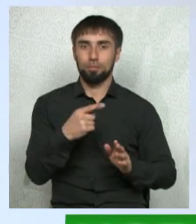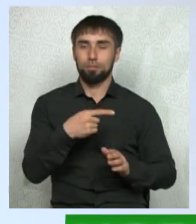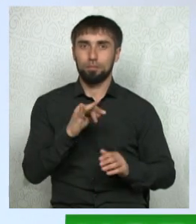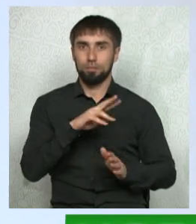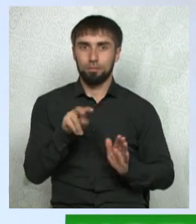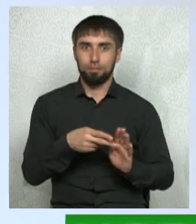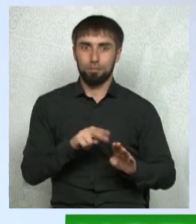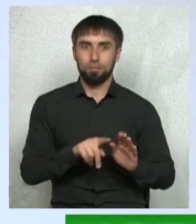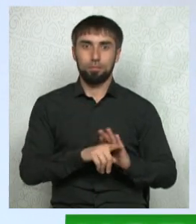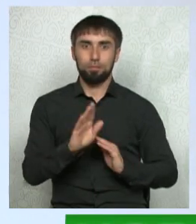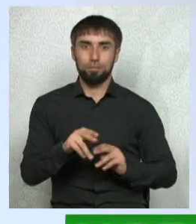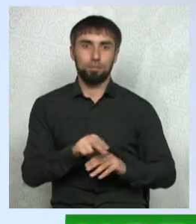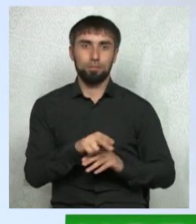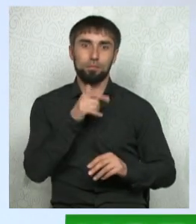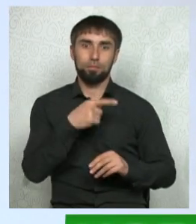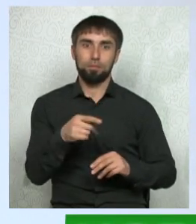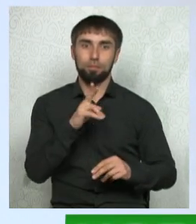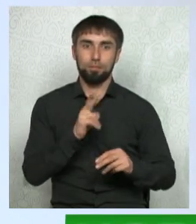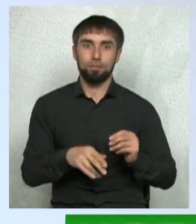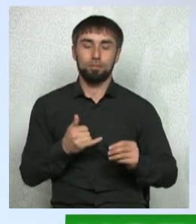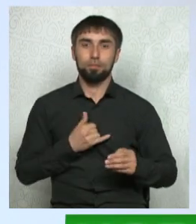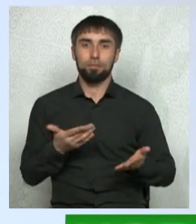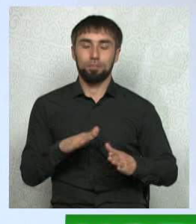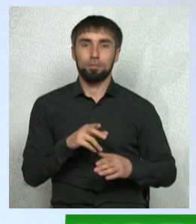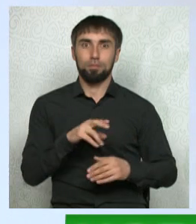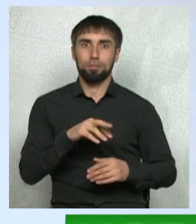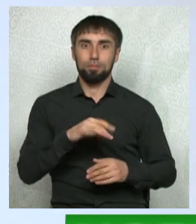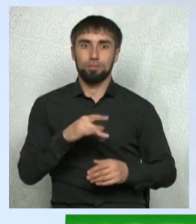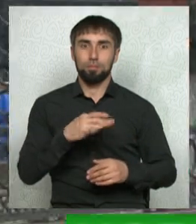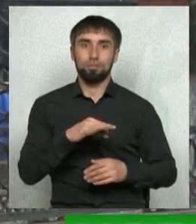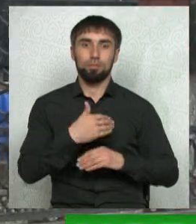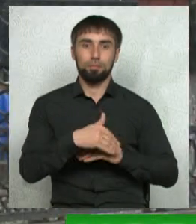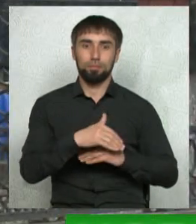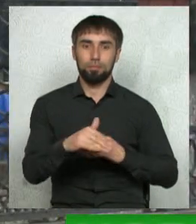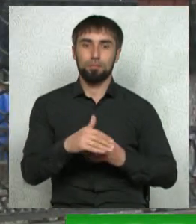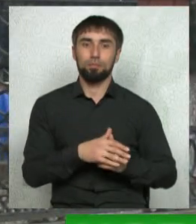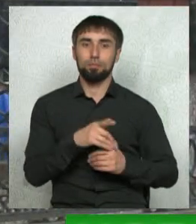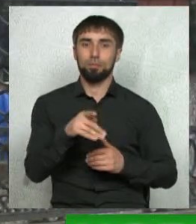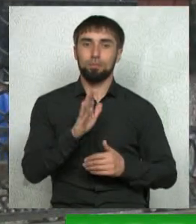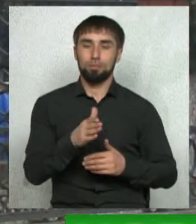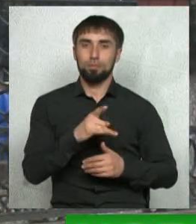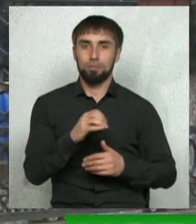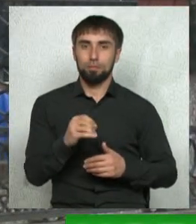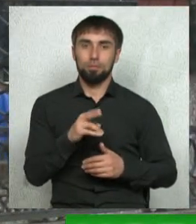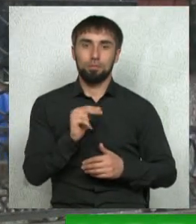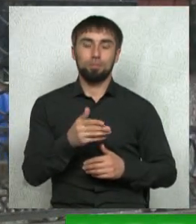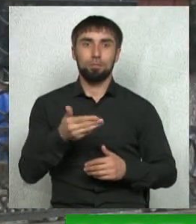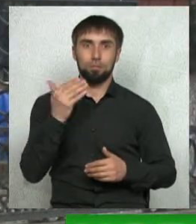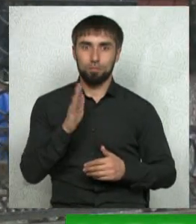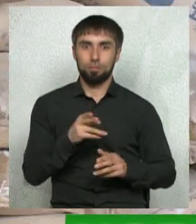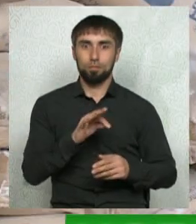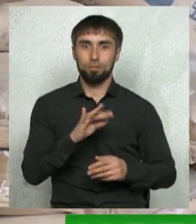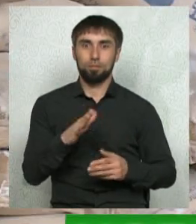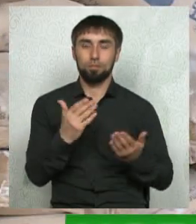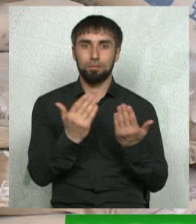А на первом этаже, как закончим, и у нас останется благоустройство и все остальное. Располагаться в этом здании, как и прежде, будут